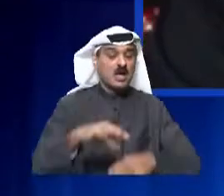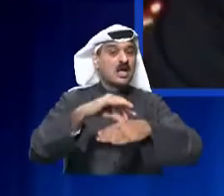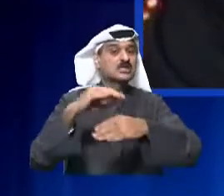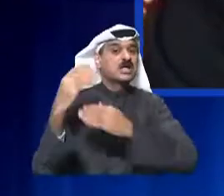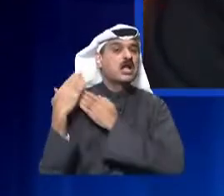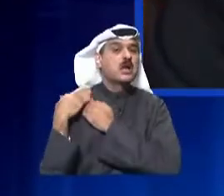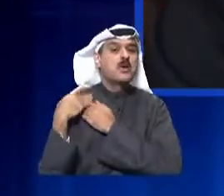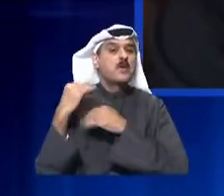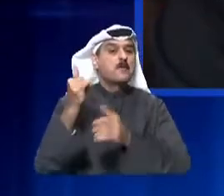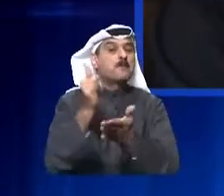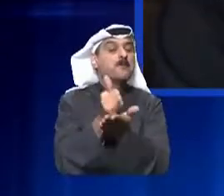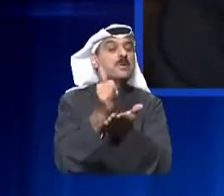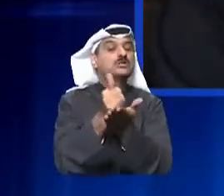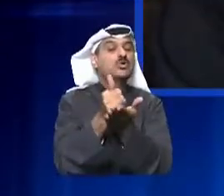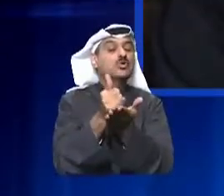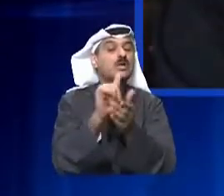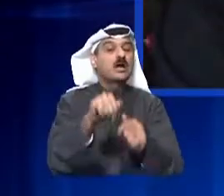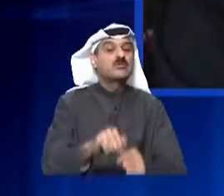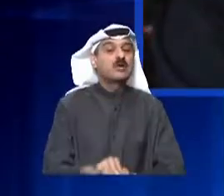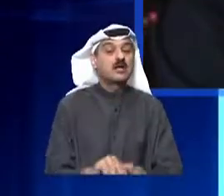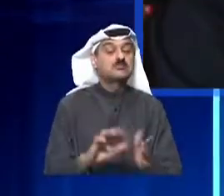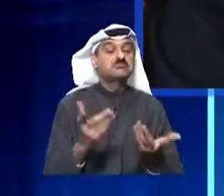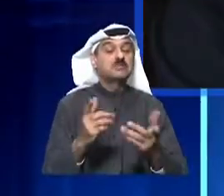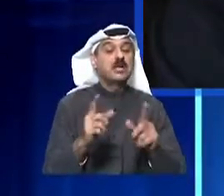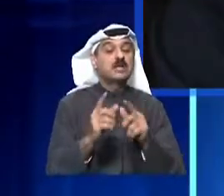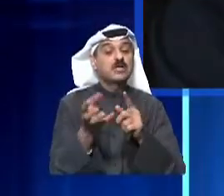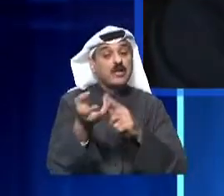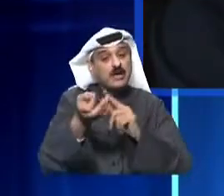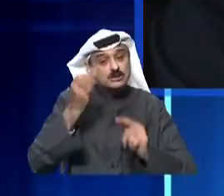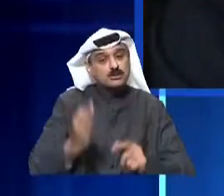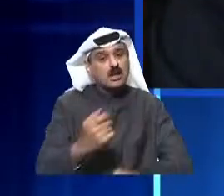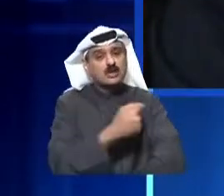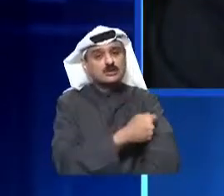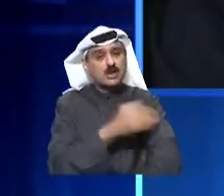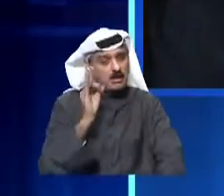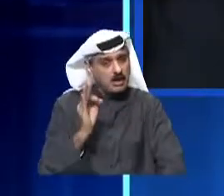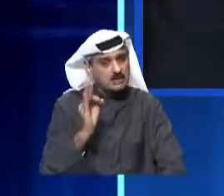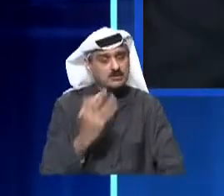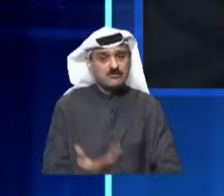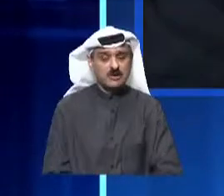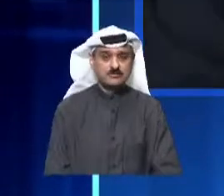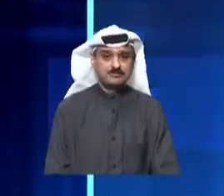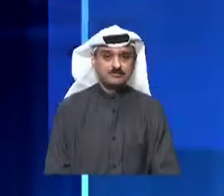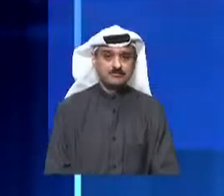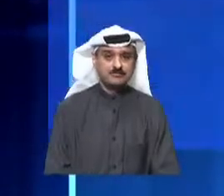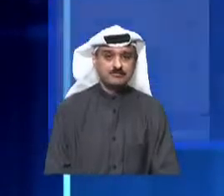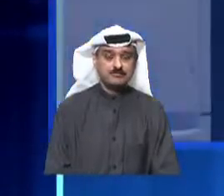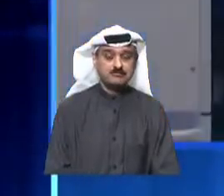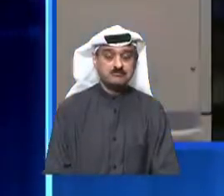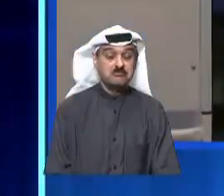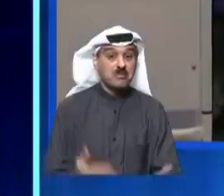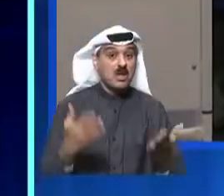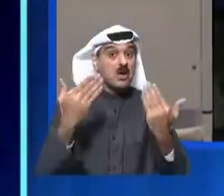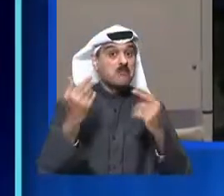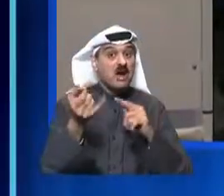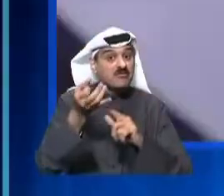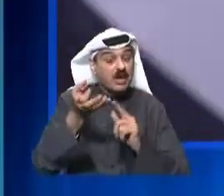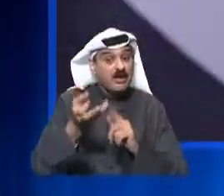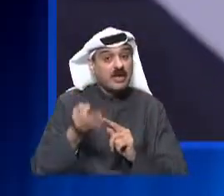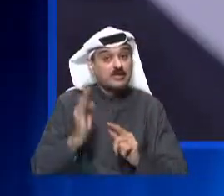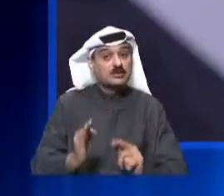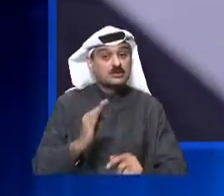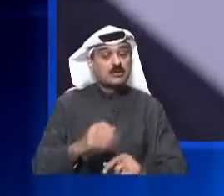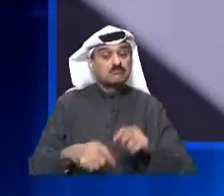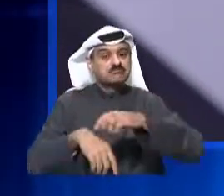التفشي السريع للمتحور الجديد بسبب عدم التزامهم بالاشتراطات الصحية؟ عدم الالتزام هو أحد أسباب العدوى هنا